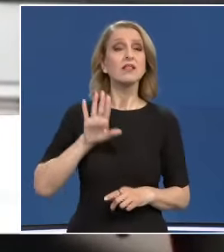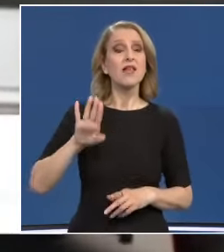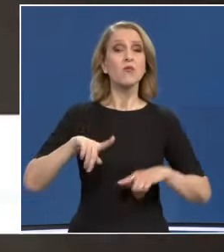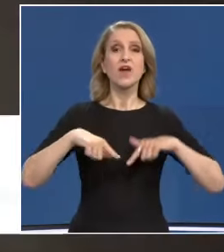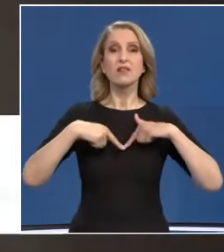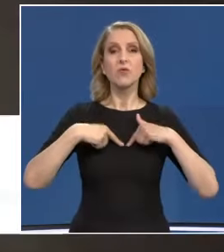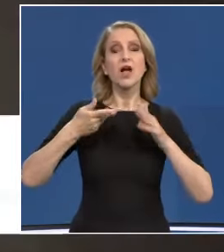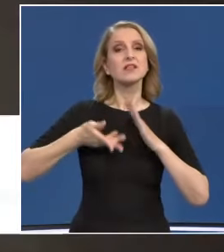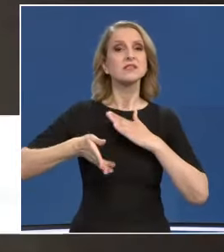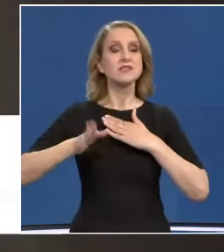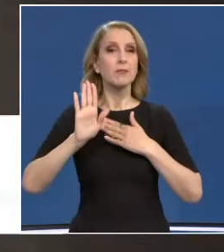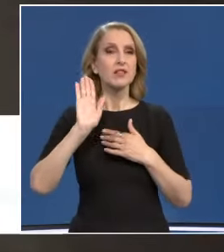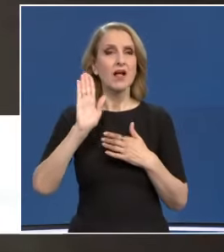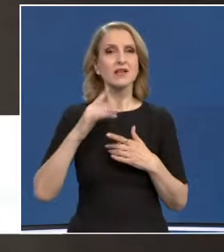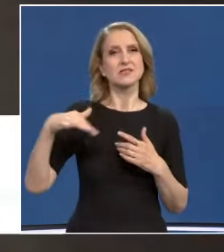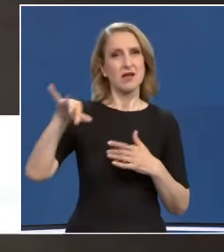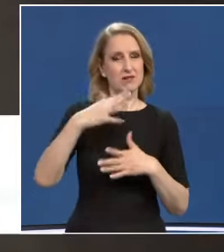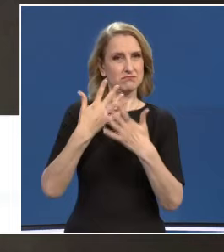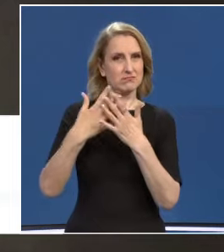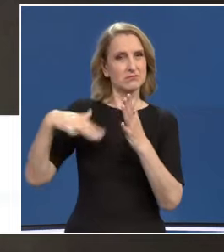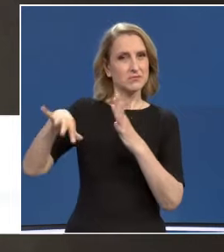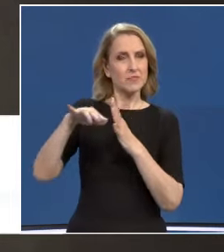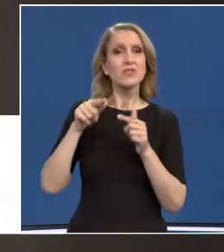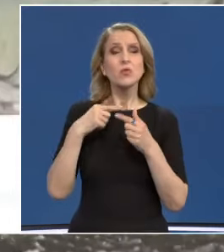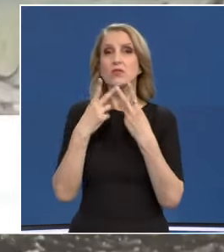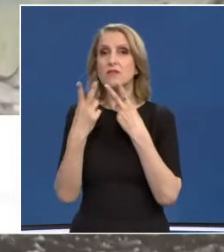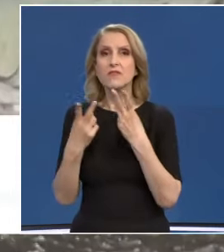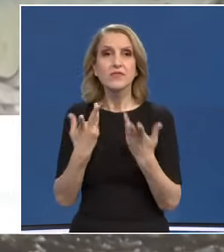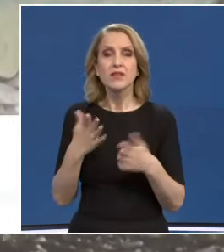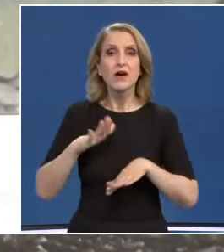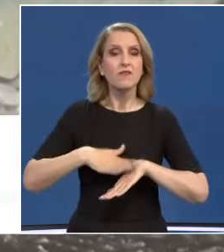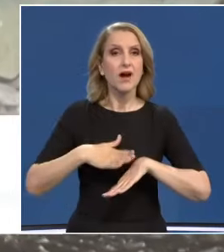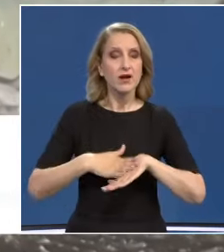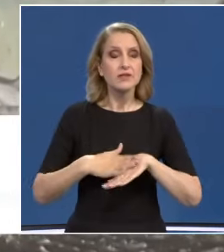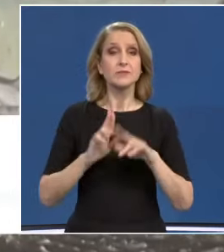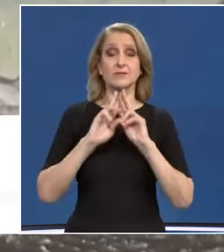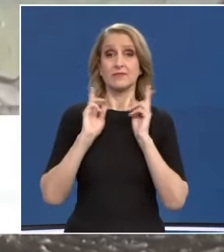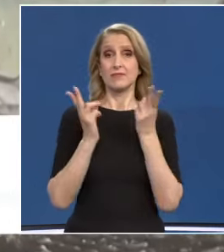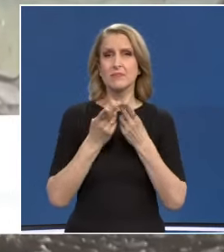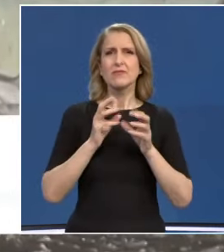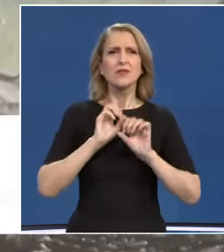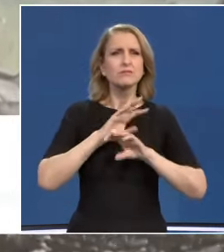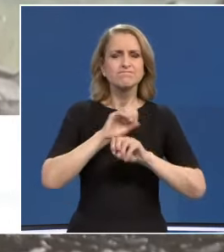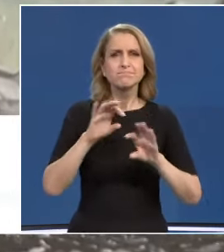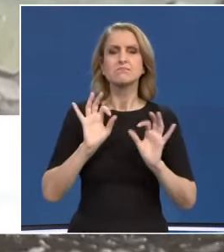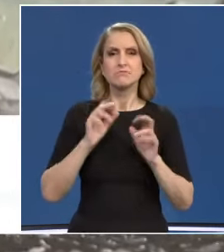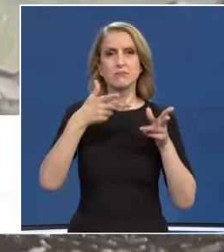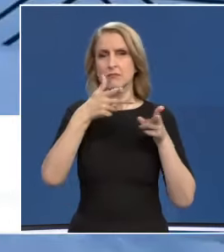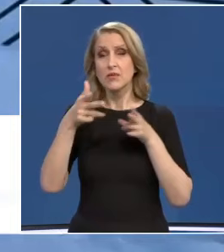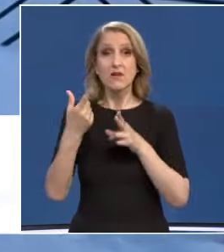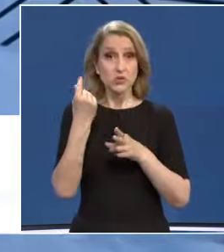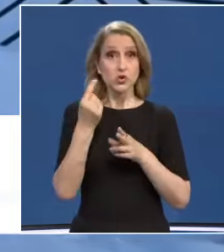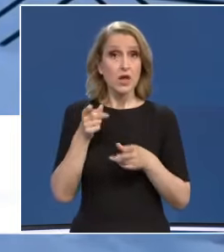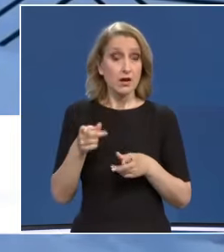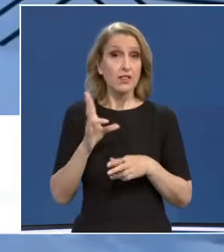е заминал за наказателната колония, където да се запознае с фактите. Световните агенции разпространиха кадри от съда, където